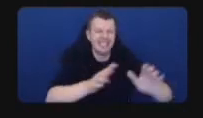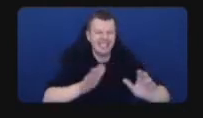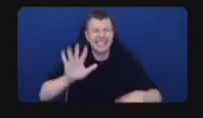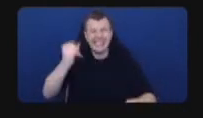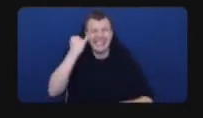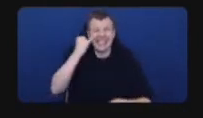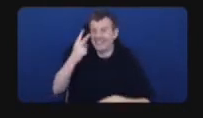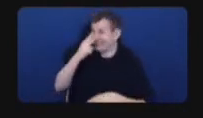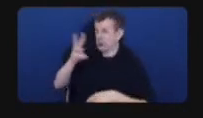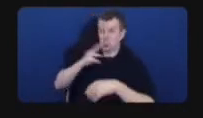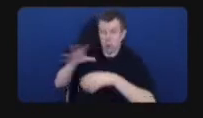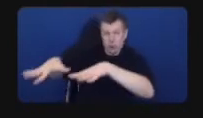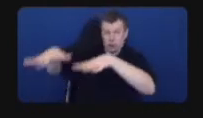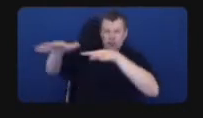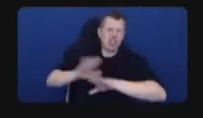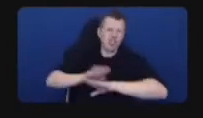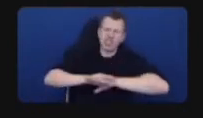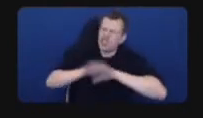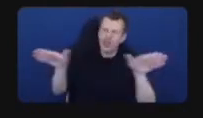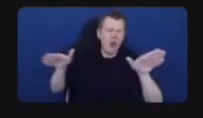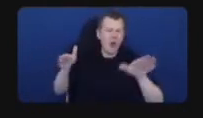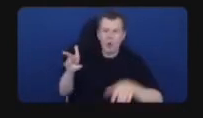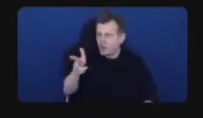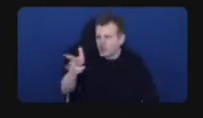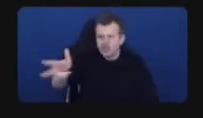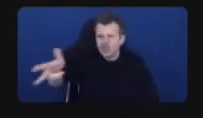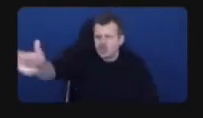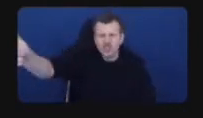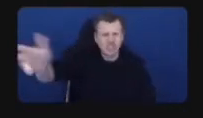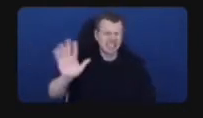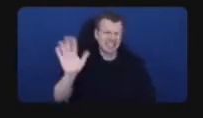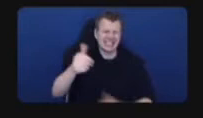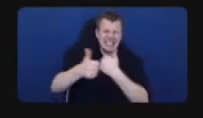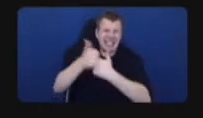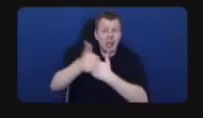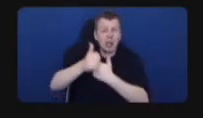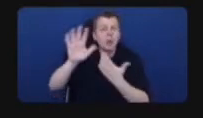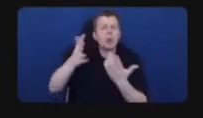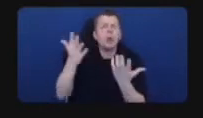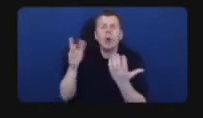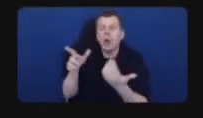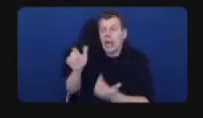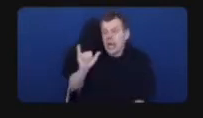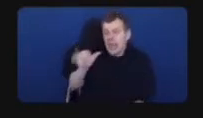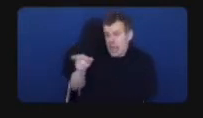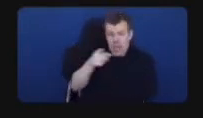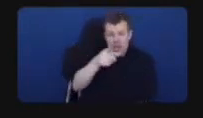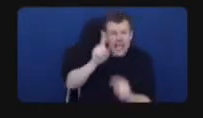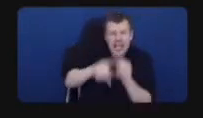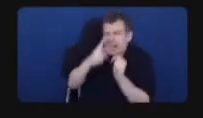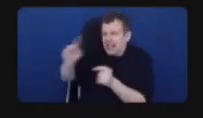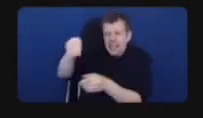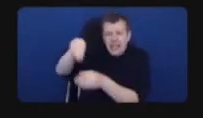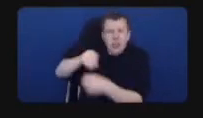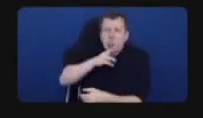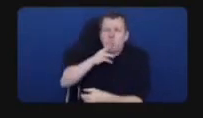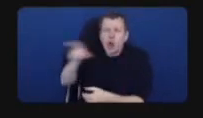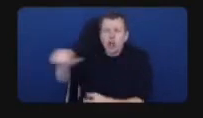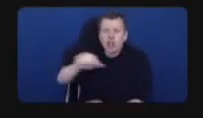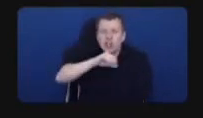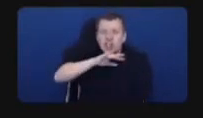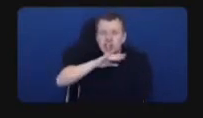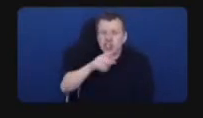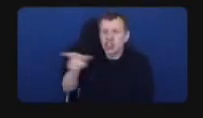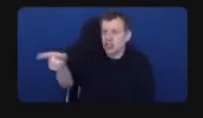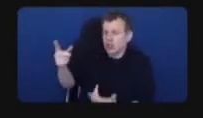包括是那些地方的高架呢，也是请大家要避免，所以非常严重的事，请大家不要开车开到有发洪